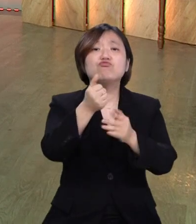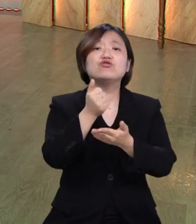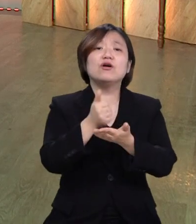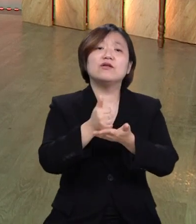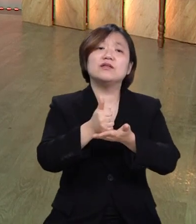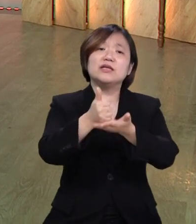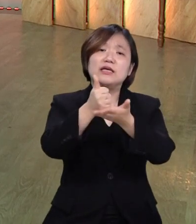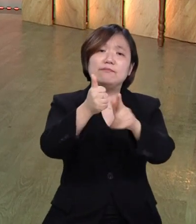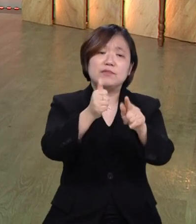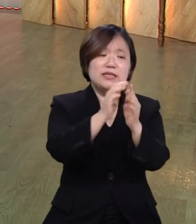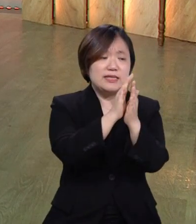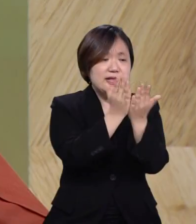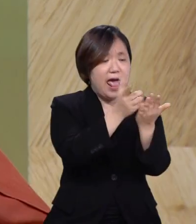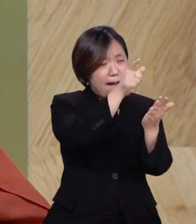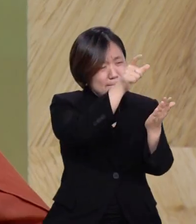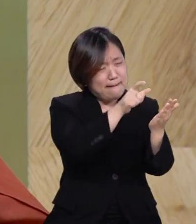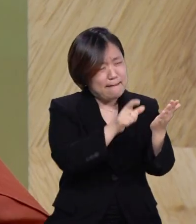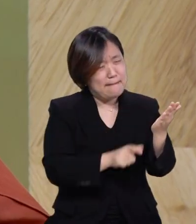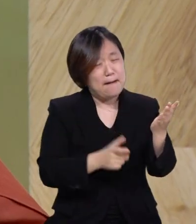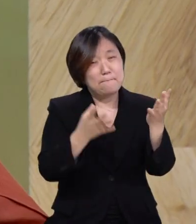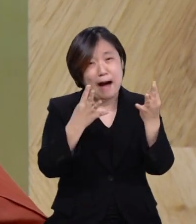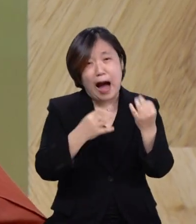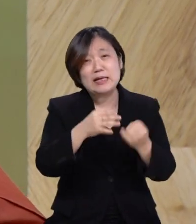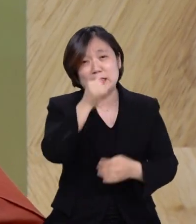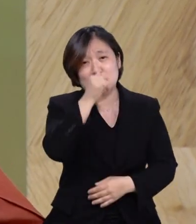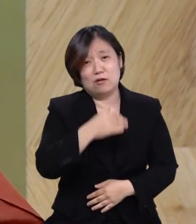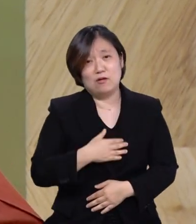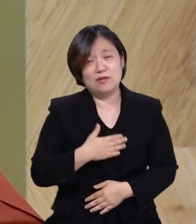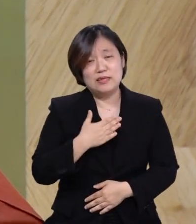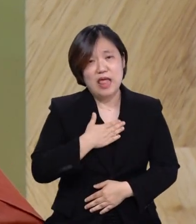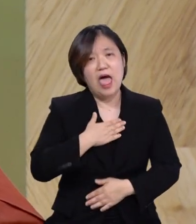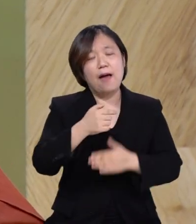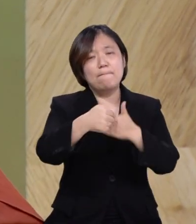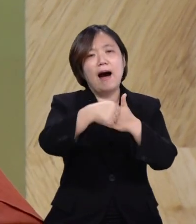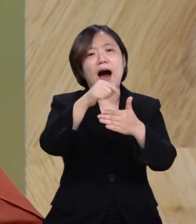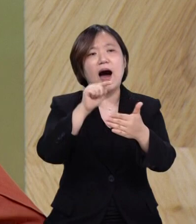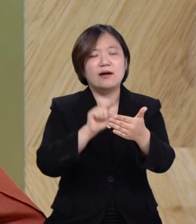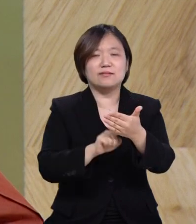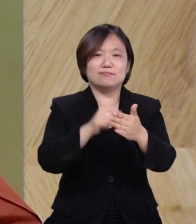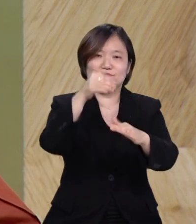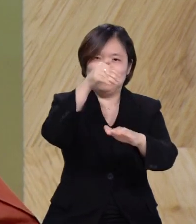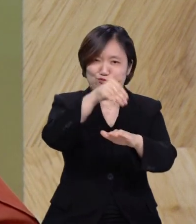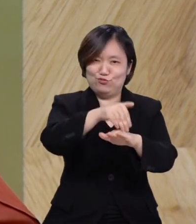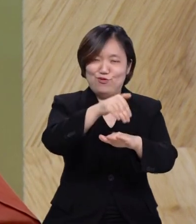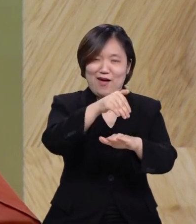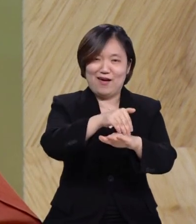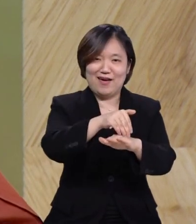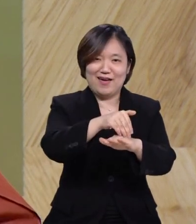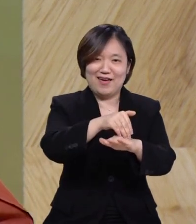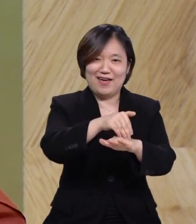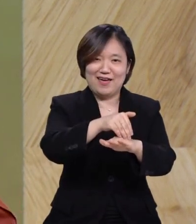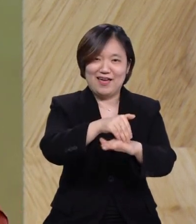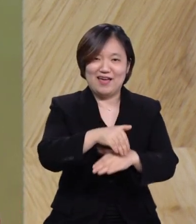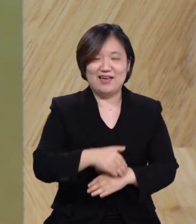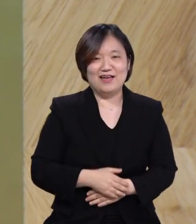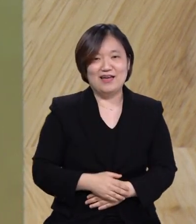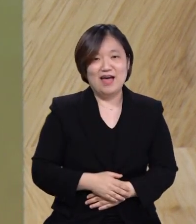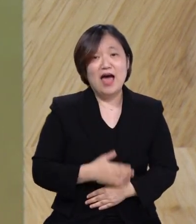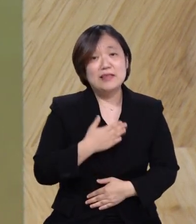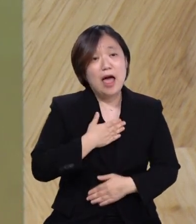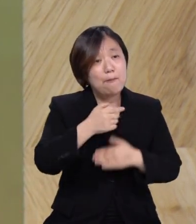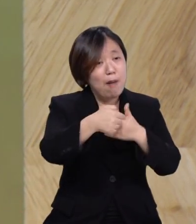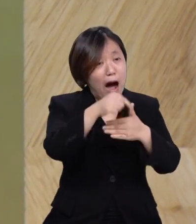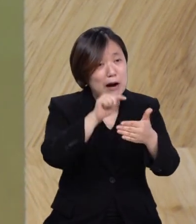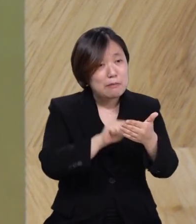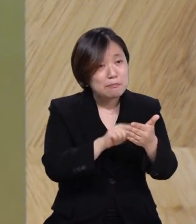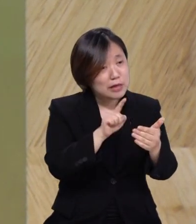경전에서 누누이 말씀하신이 마음 수행이 마음이야말로이 세상에서 행복하게